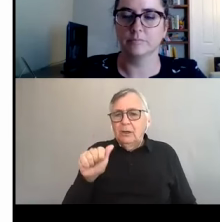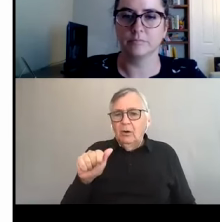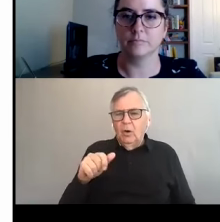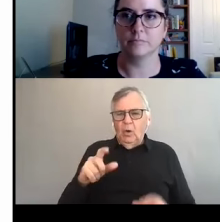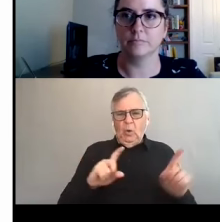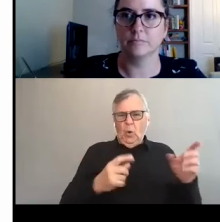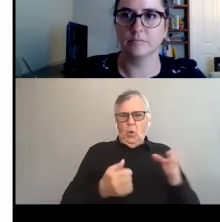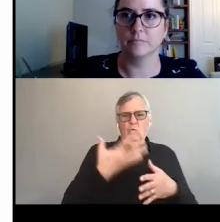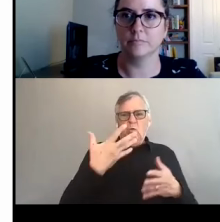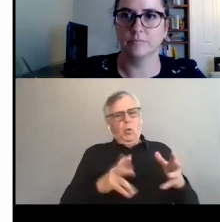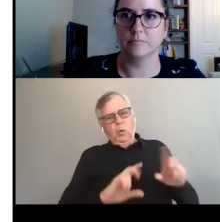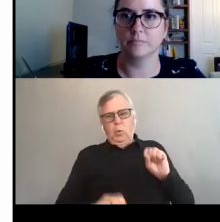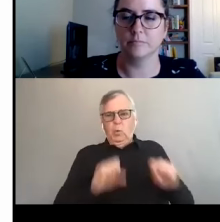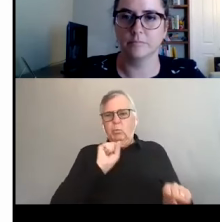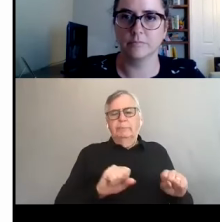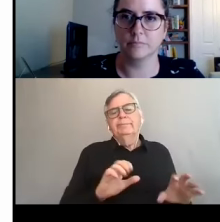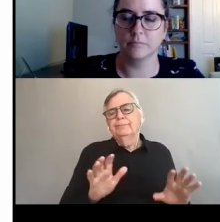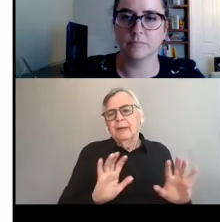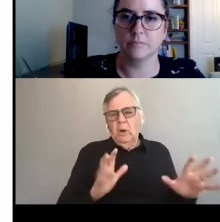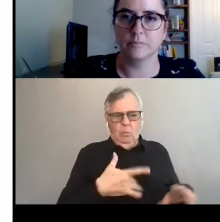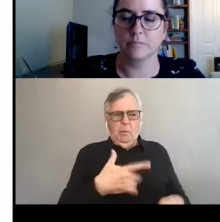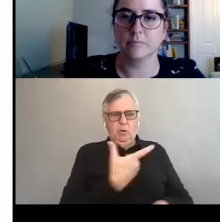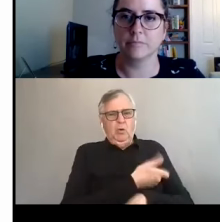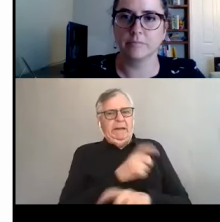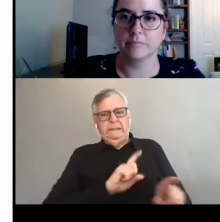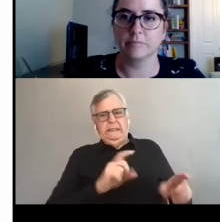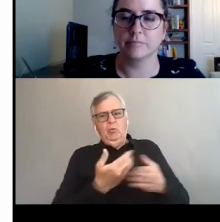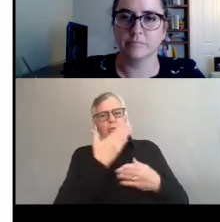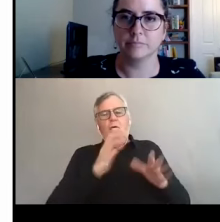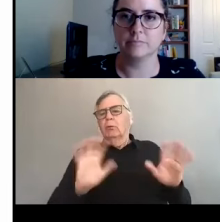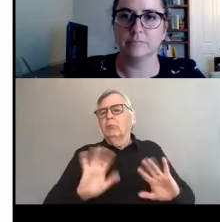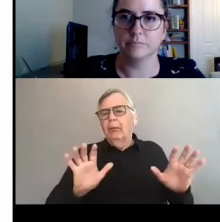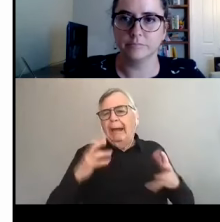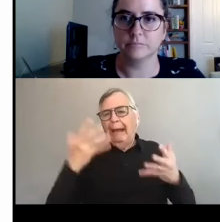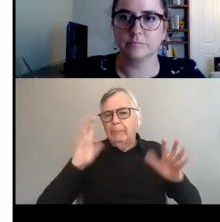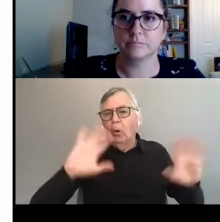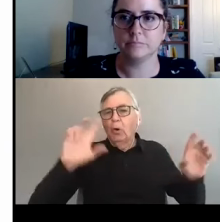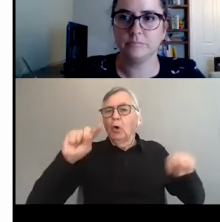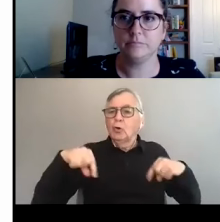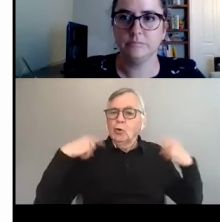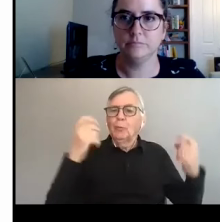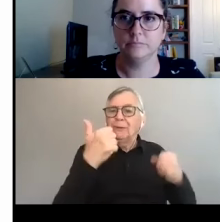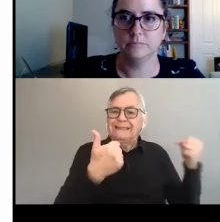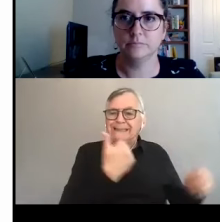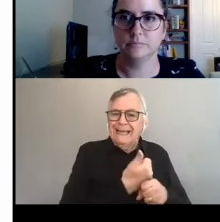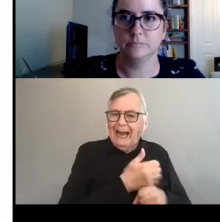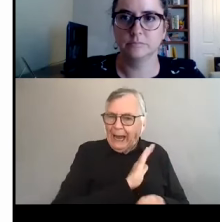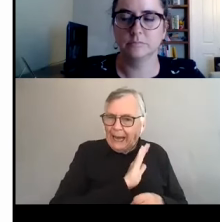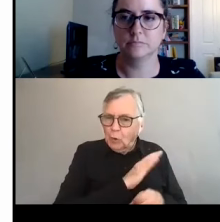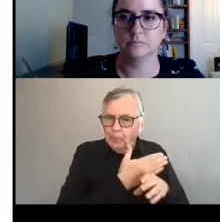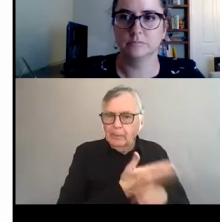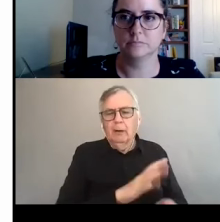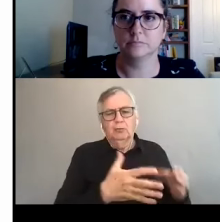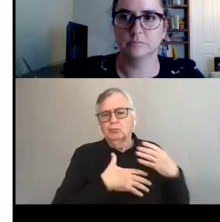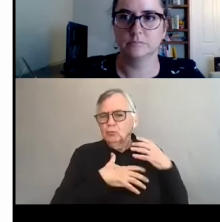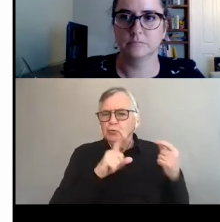« Ah, ça vient juste d'être développé, je ne suis pas sûre que je vais prendre ce vaccin-là », non, il ne faut pas être inquiet. C'est une technologie qui est fiable, qui est